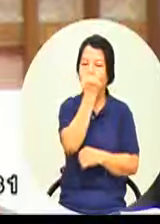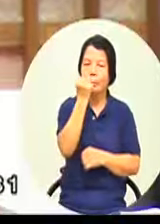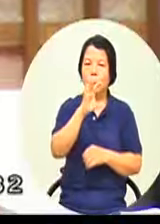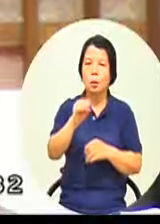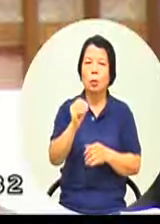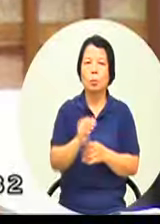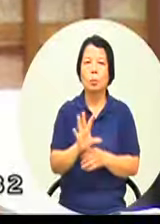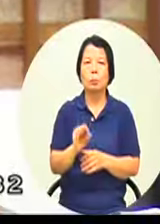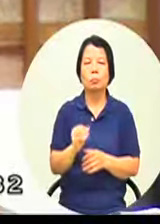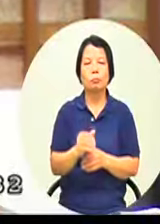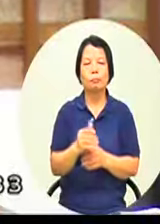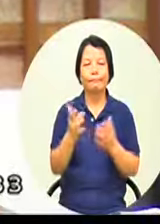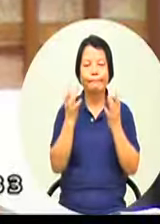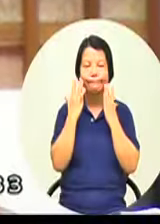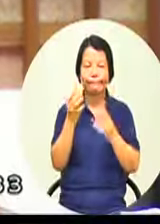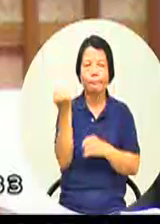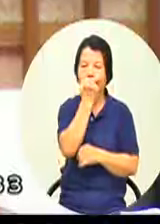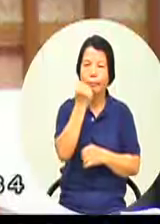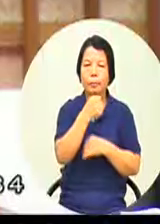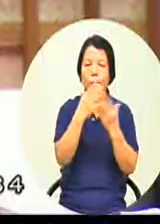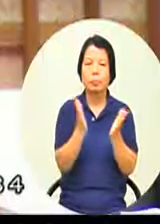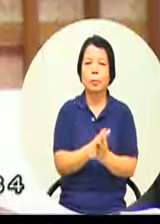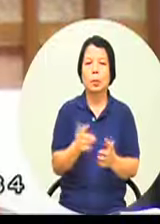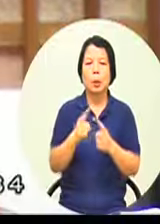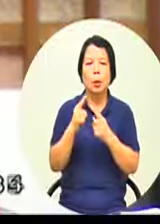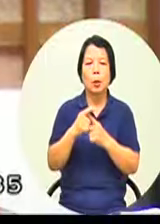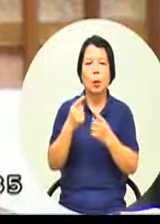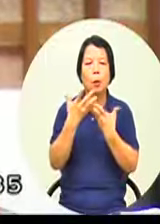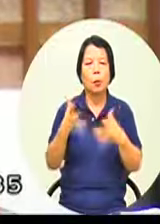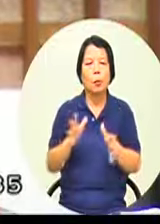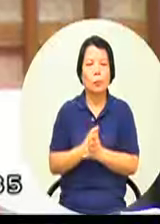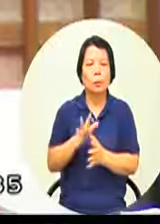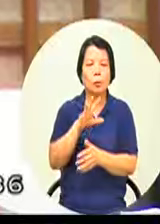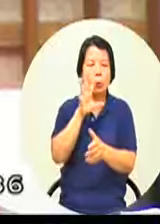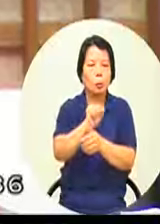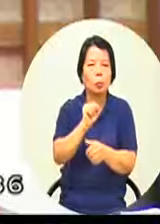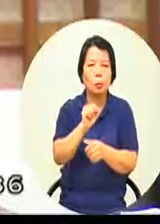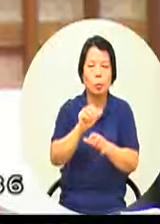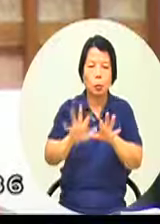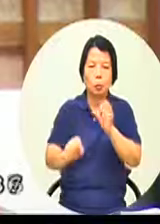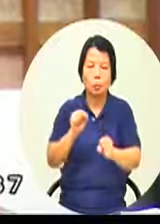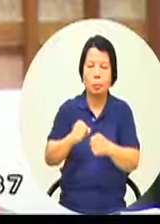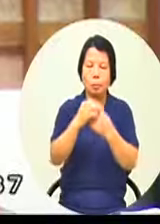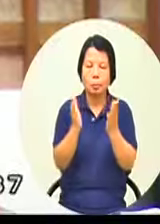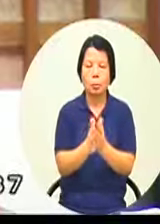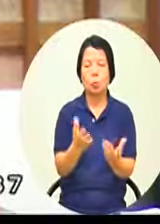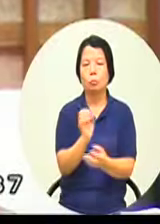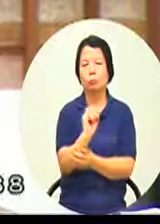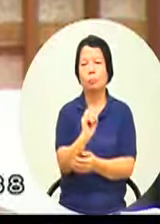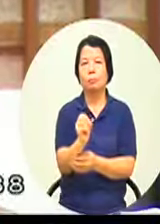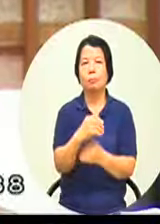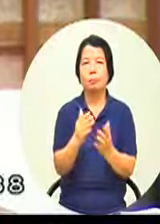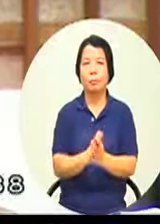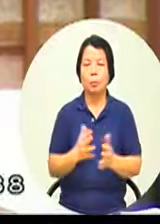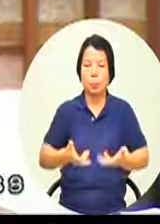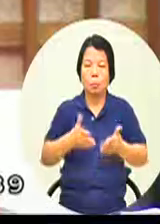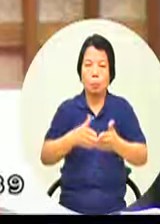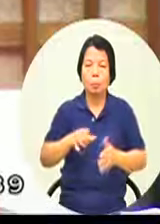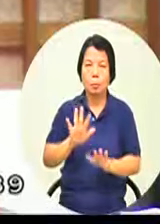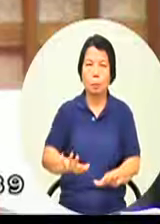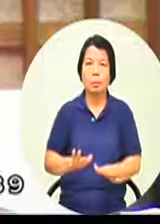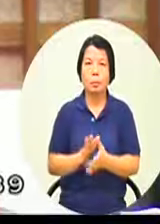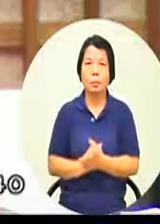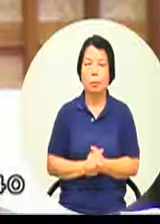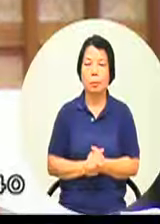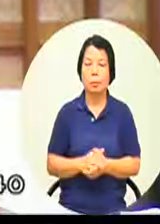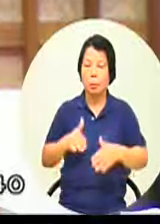没有菜虫？动用了这么多人，这个菜虫在哪里？这是我今天要指教你的重点。那如果说今天